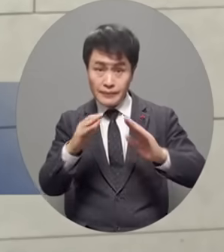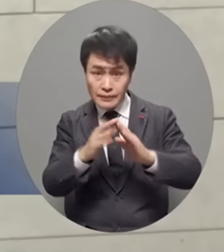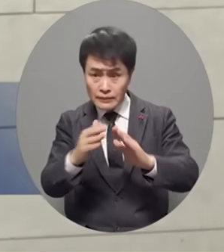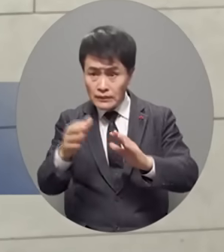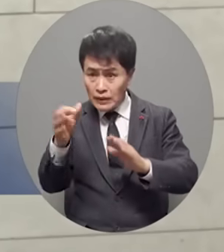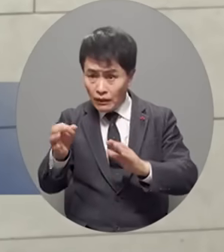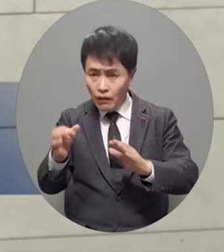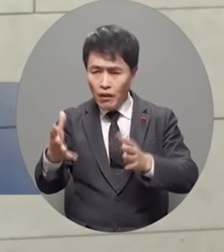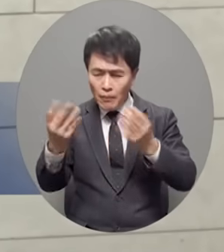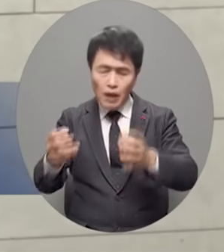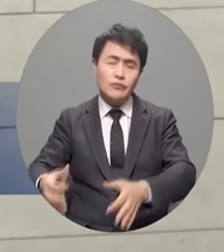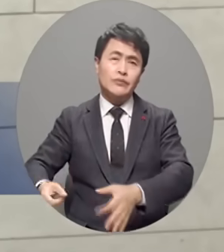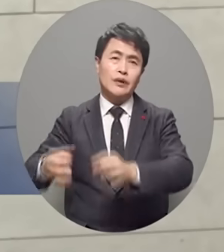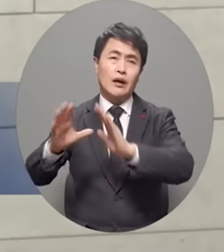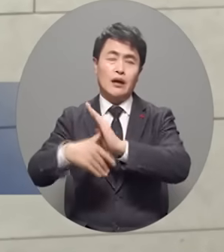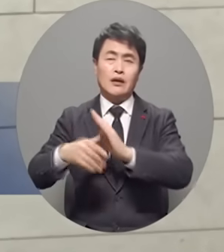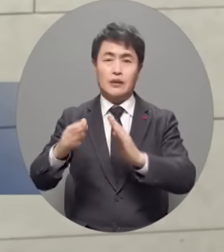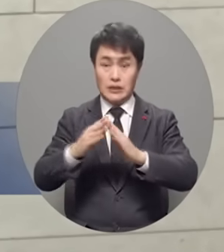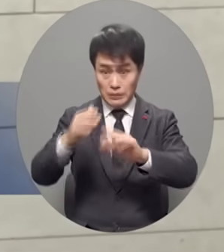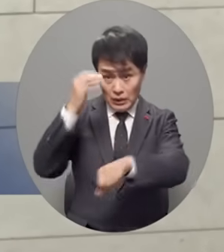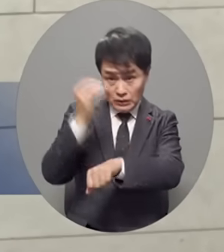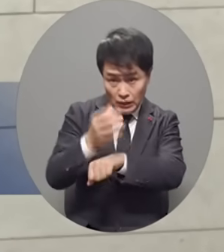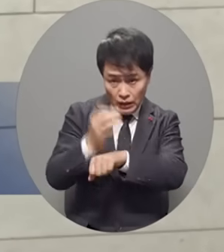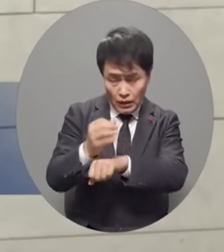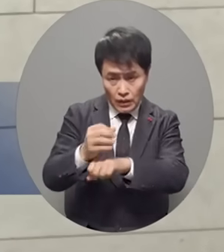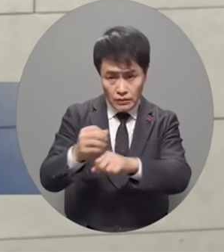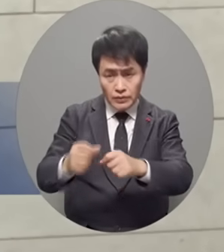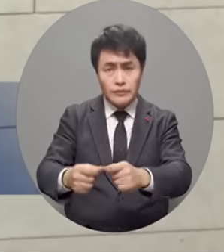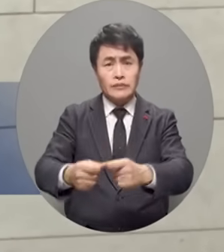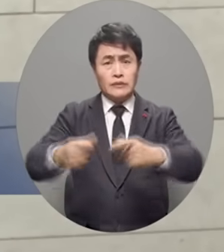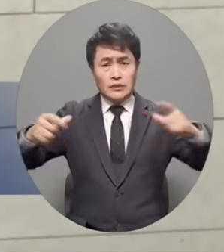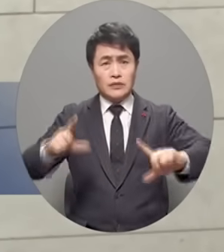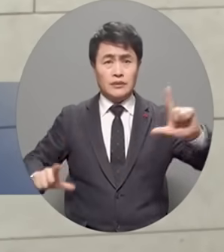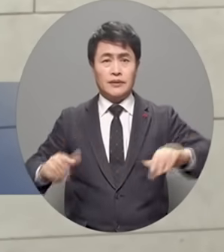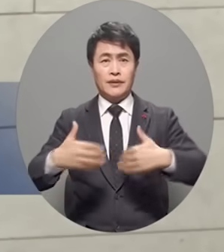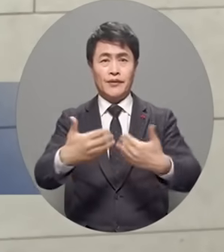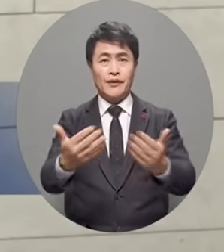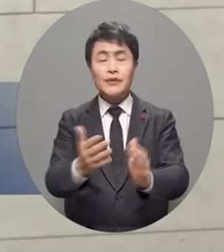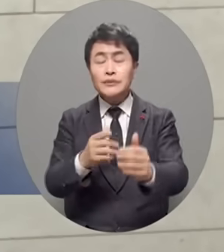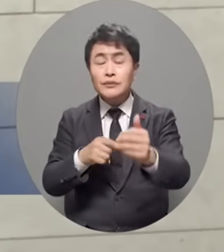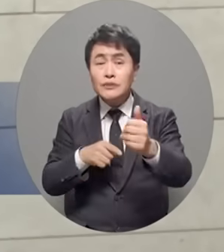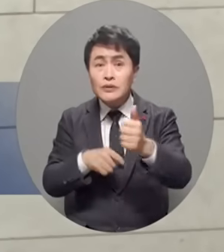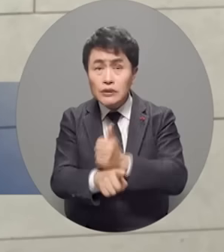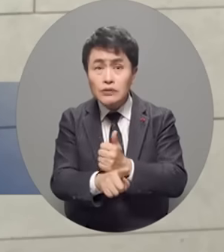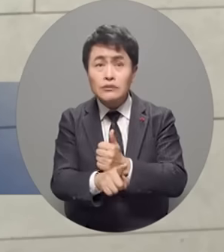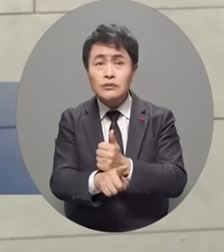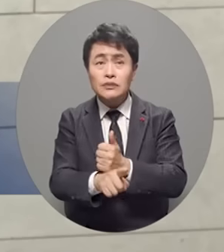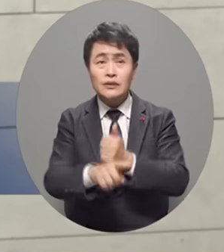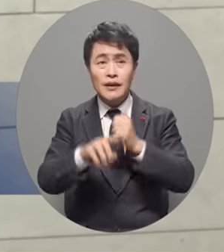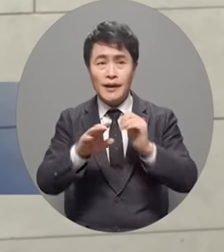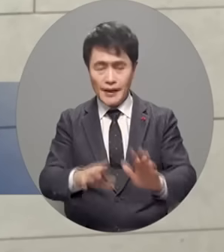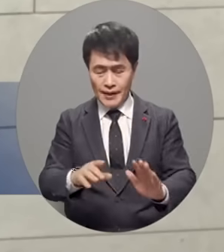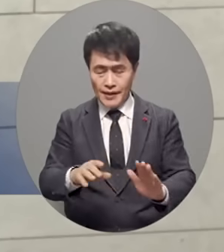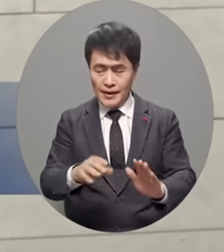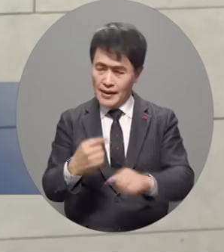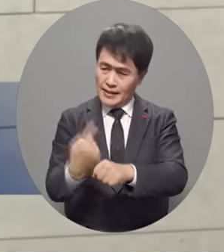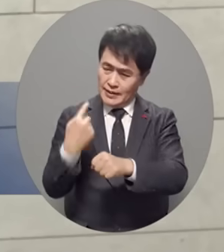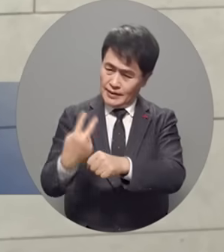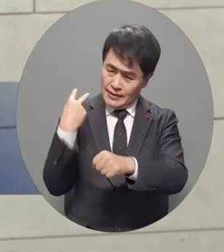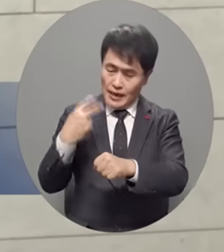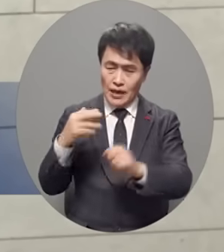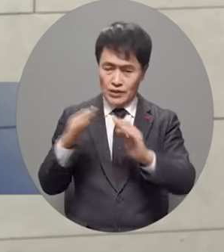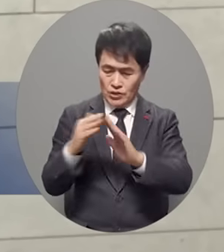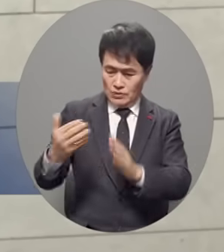많이 상승하는 시기에 매수가 급증을 하는 경향들이 있습니다. 이러한 경향들로 인해서 작년 자가